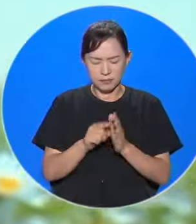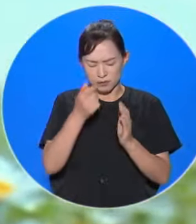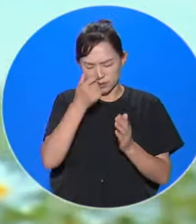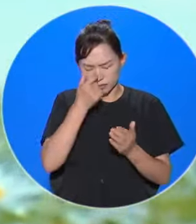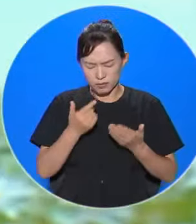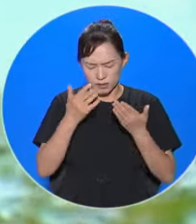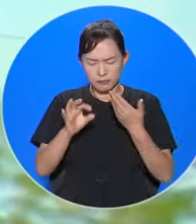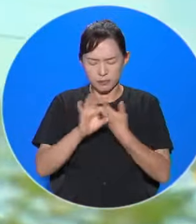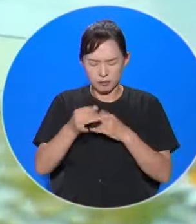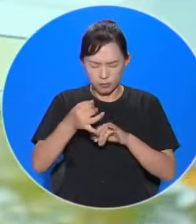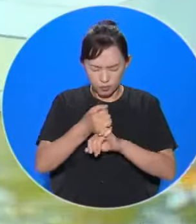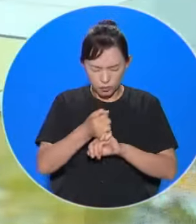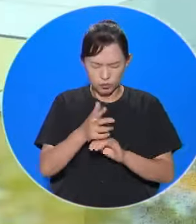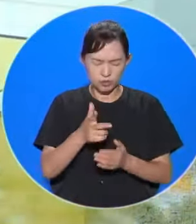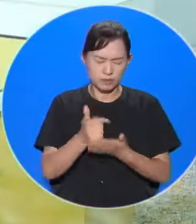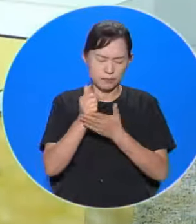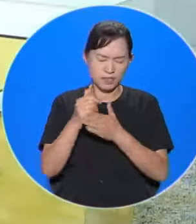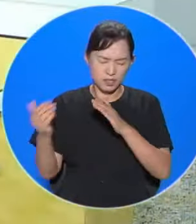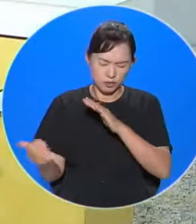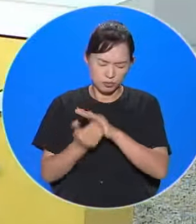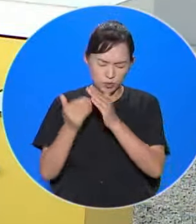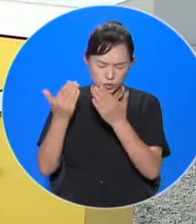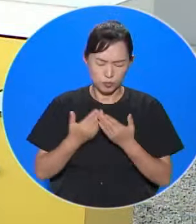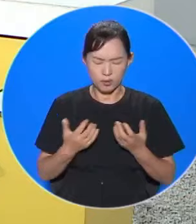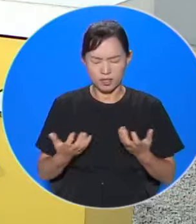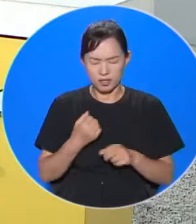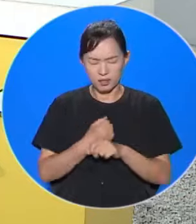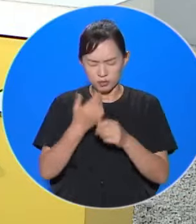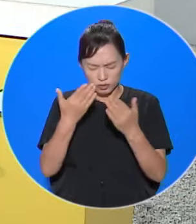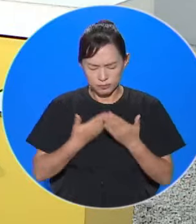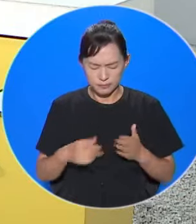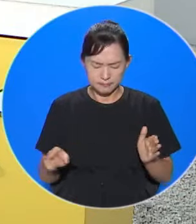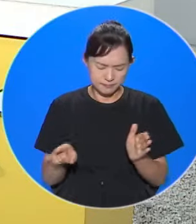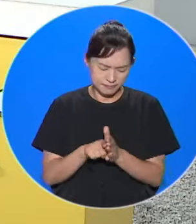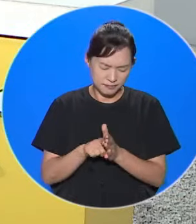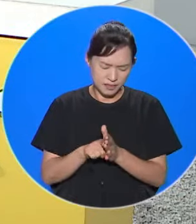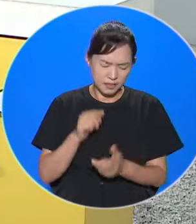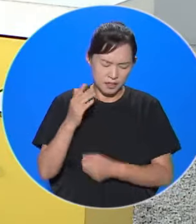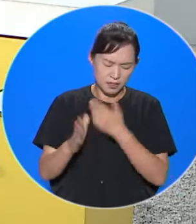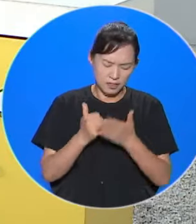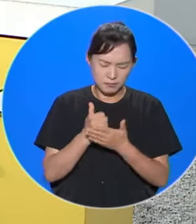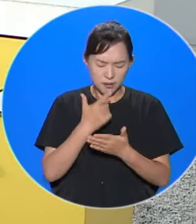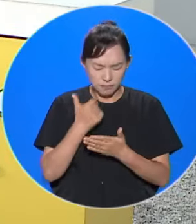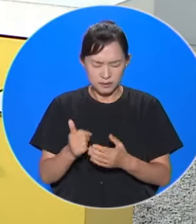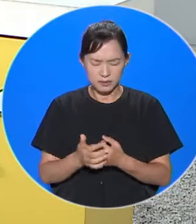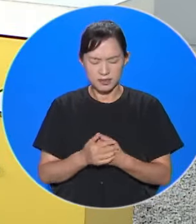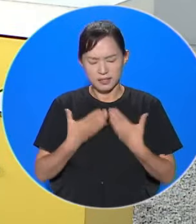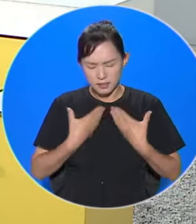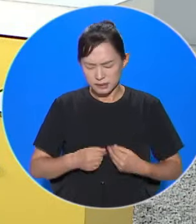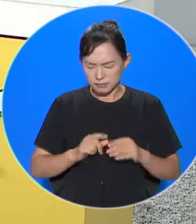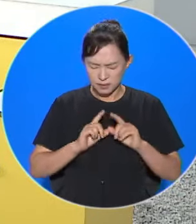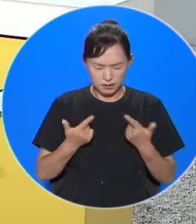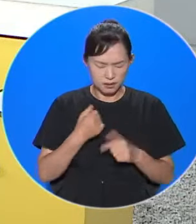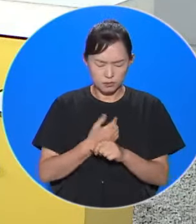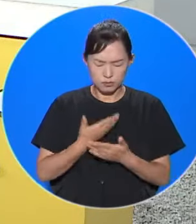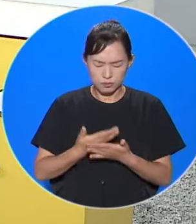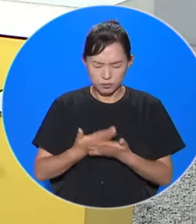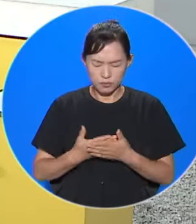기도하면 반드시 주님께서 이루어주시고 역사하실 줄 믿습니다. 하나님 아버지 낙심하지 않게